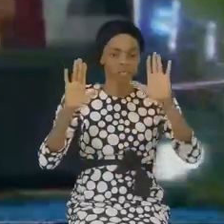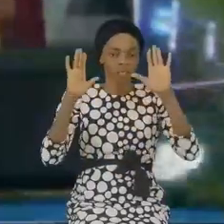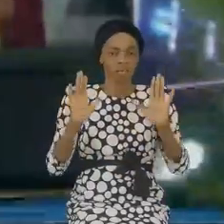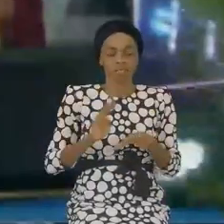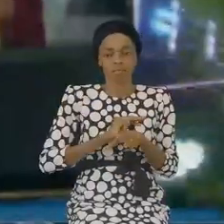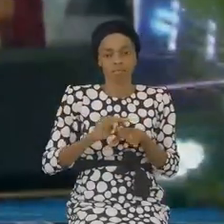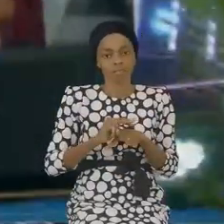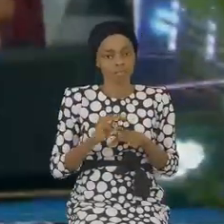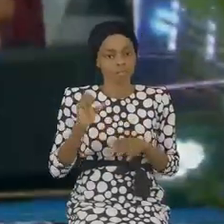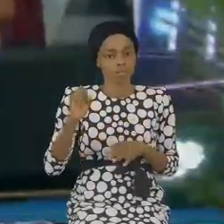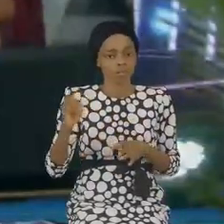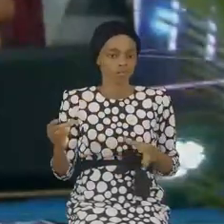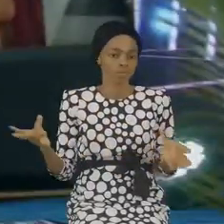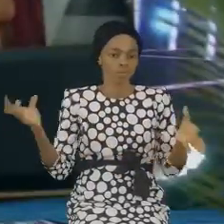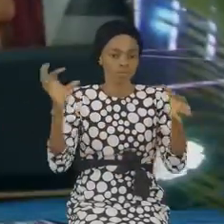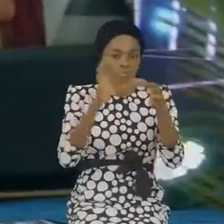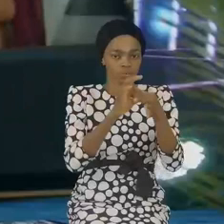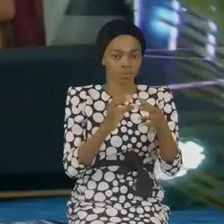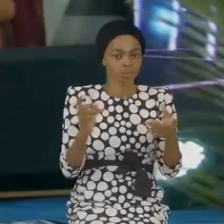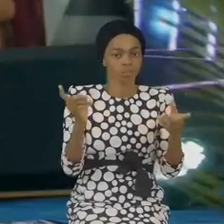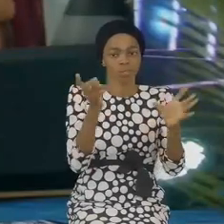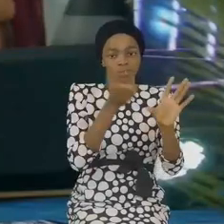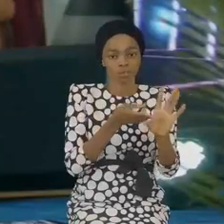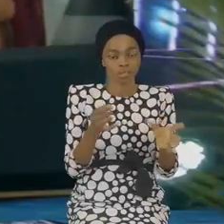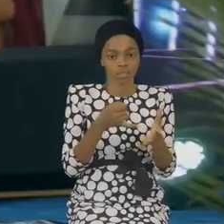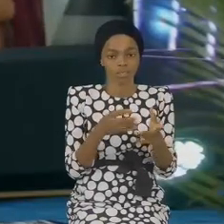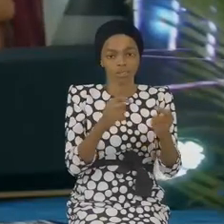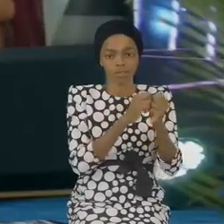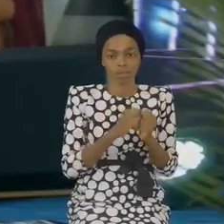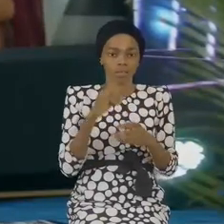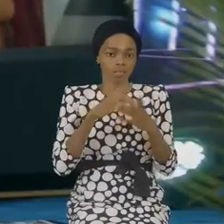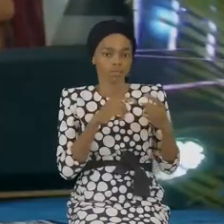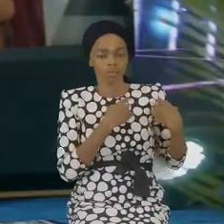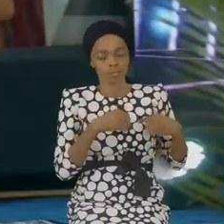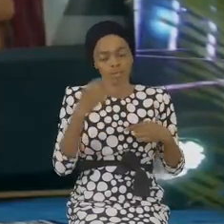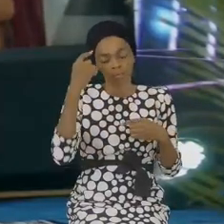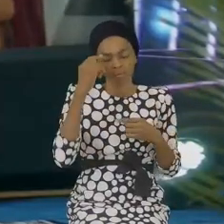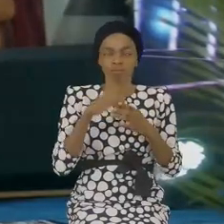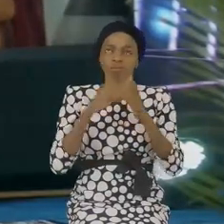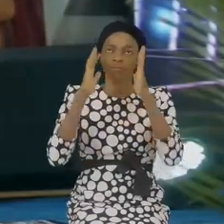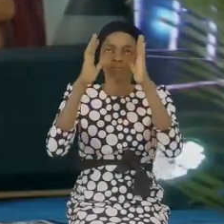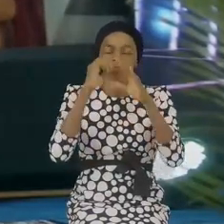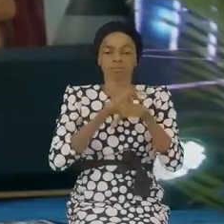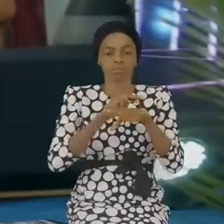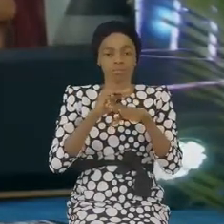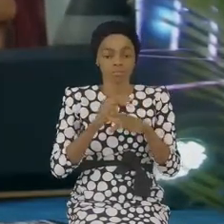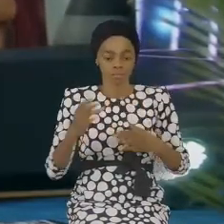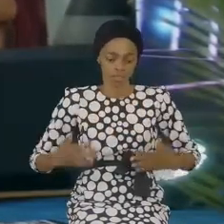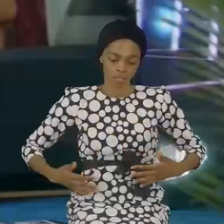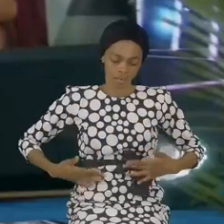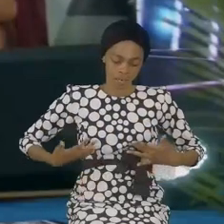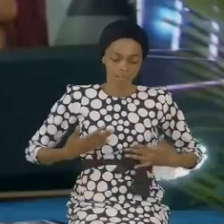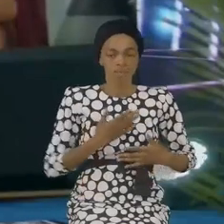excellent. En combinant ces deux choses dans votre esprit, dans votre cœur, dans votre concentration, dans votre ministère. La vie et le